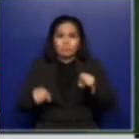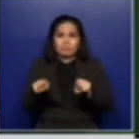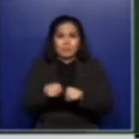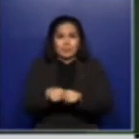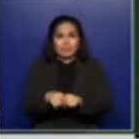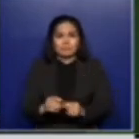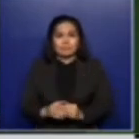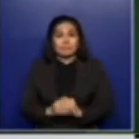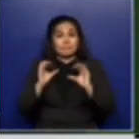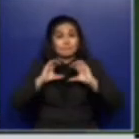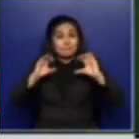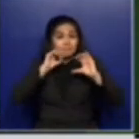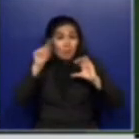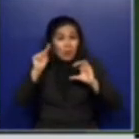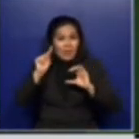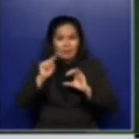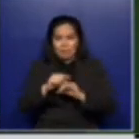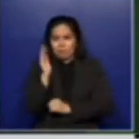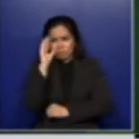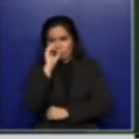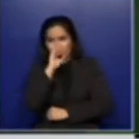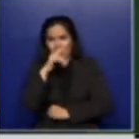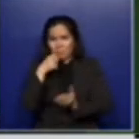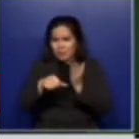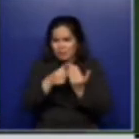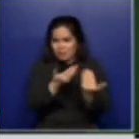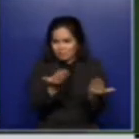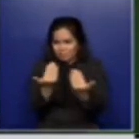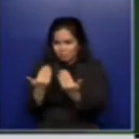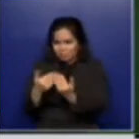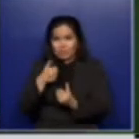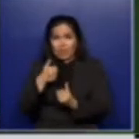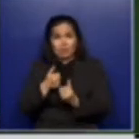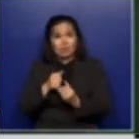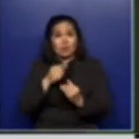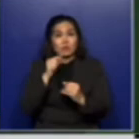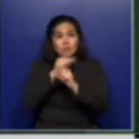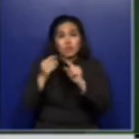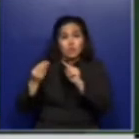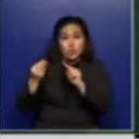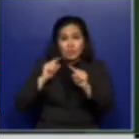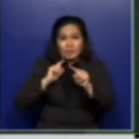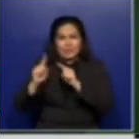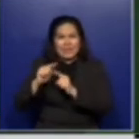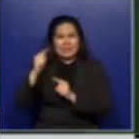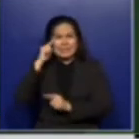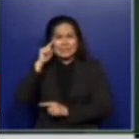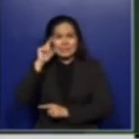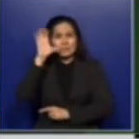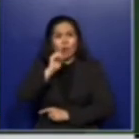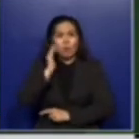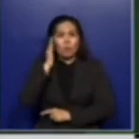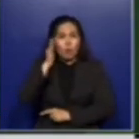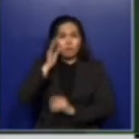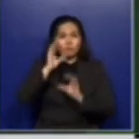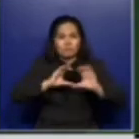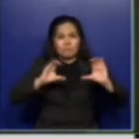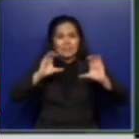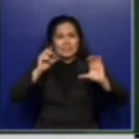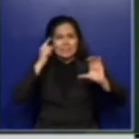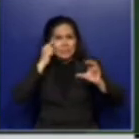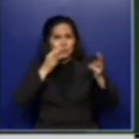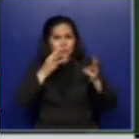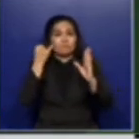ฐบาลบอกว่าจะจัดเก็บภาษีได้เท่านั้นเท่านี้เนี่ยเป็นการคาดการณ์ที่ผิดแล้วก็เป็นการคาด